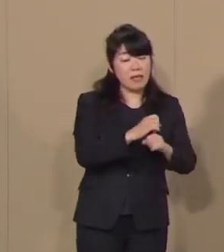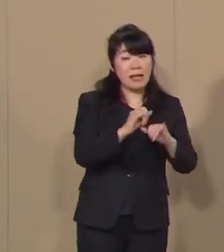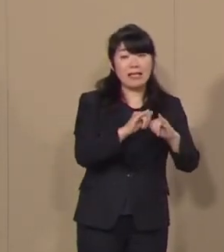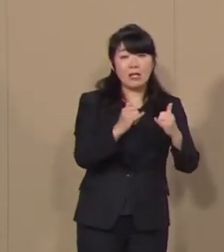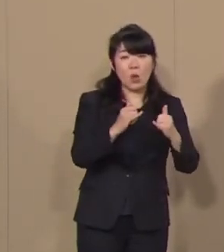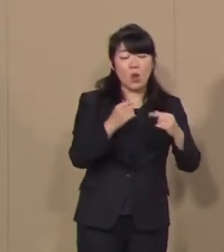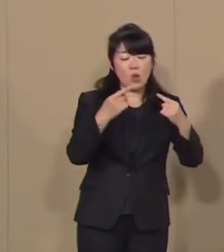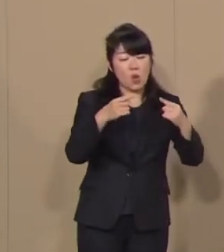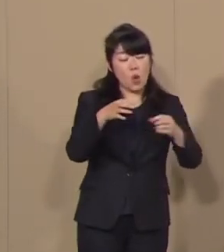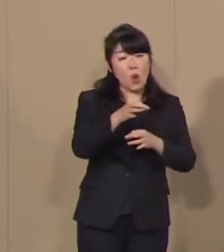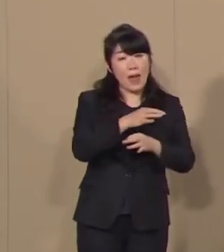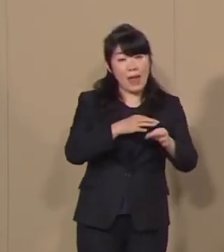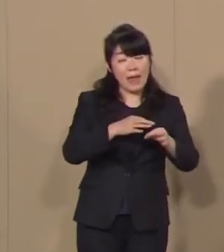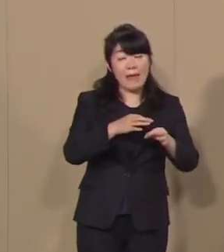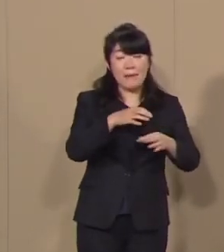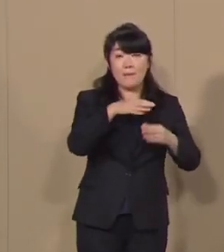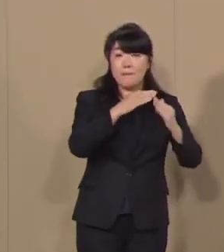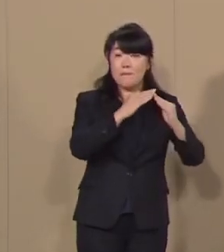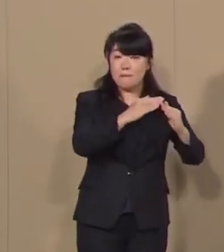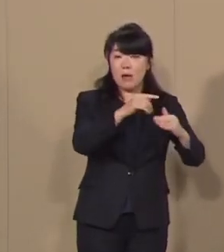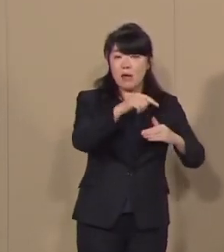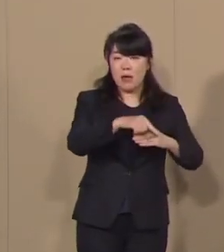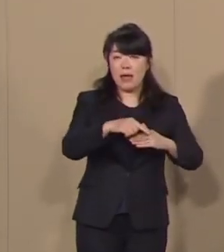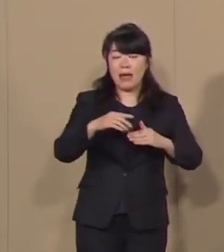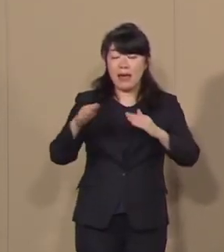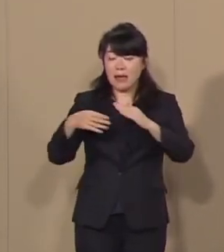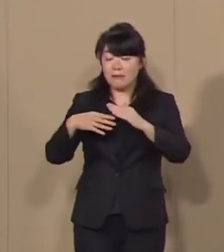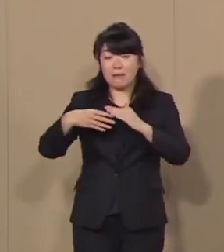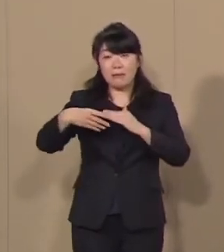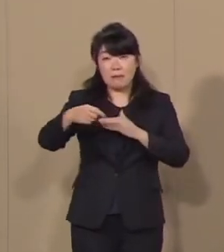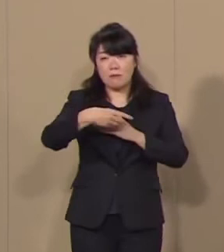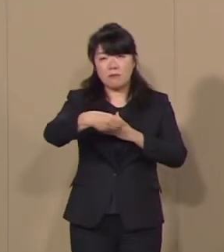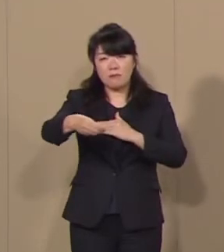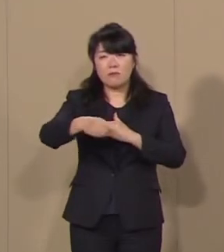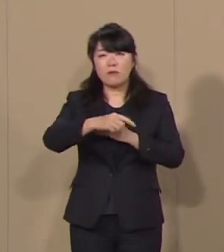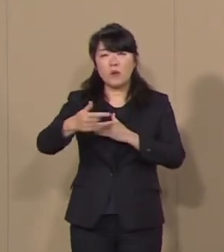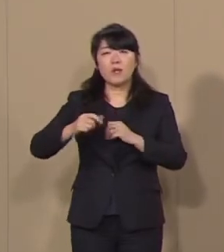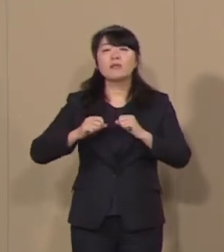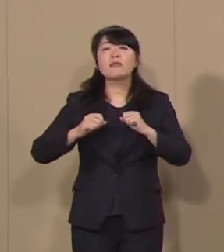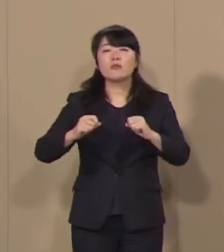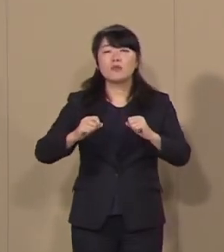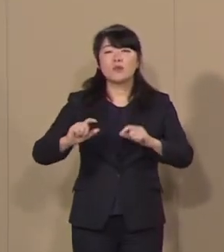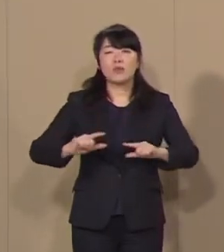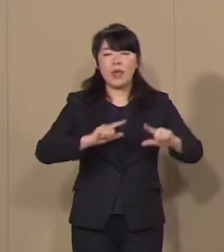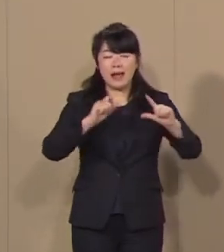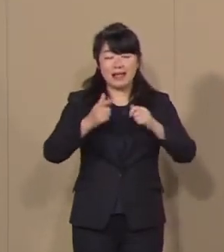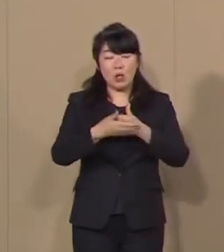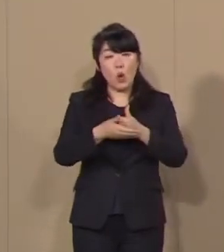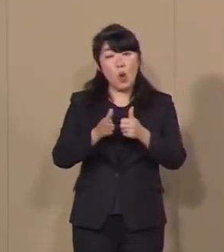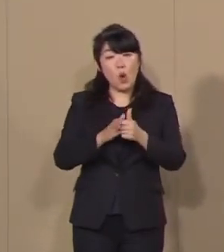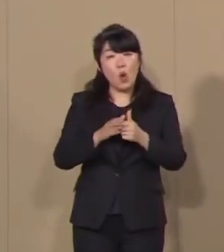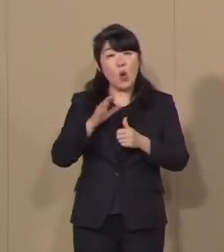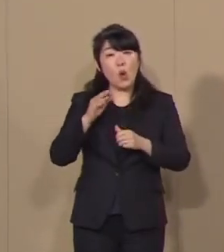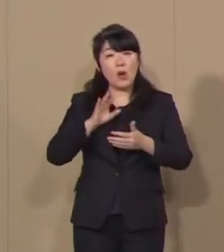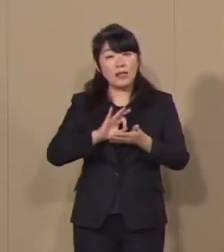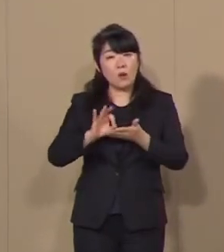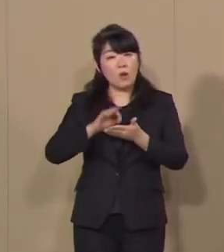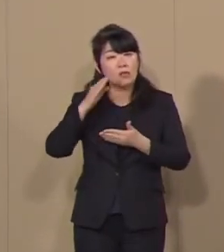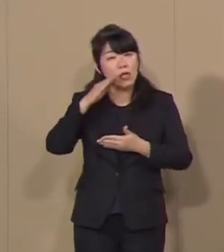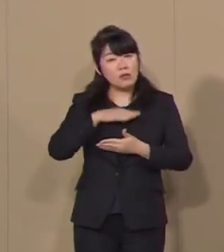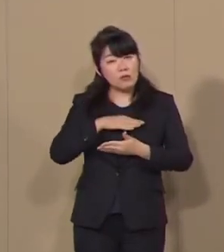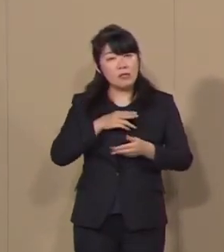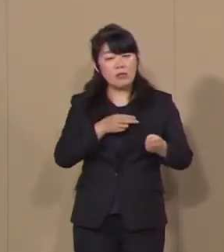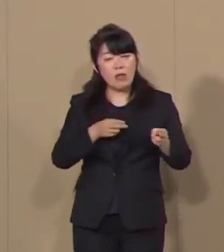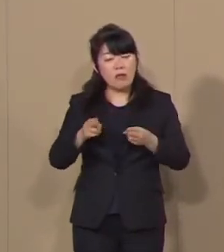住宅や空き家の活用を行います生活保を利用しやすい制度へ改善します